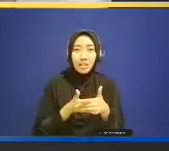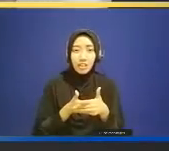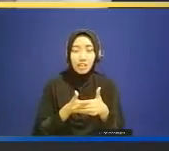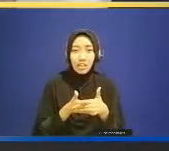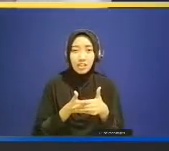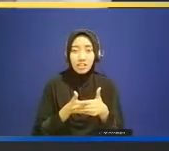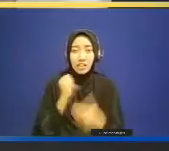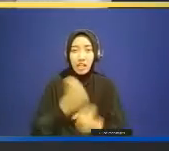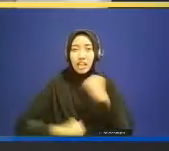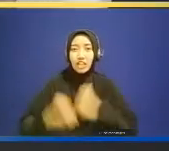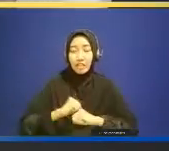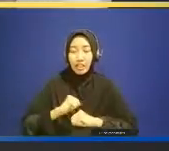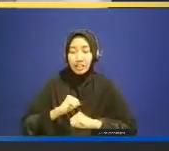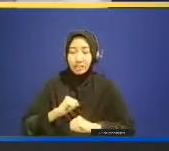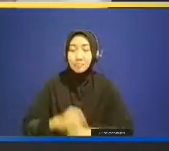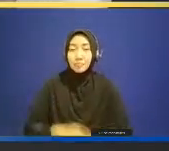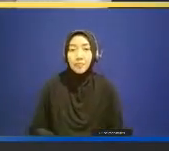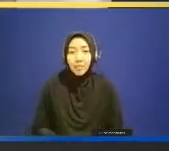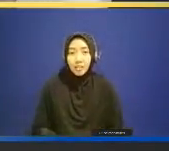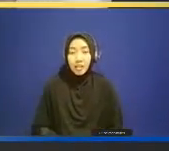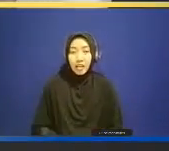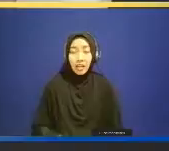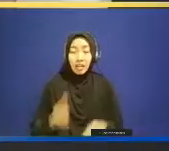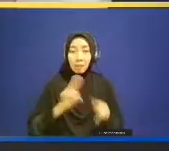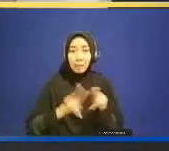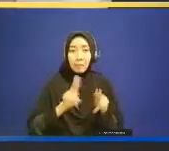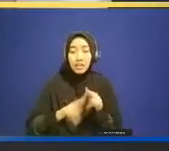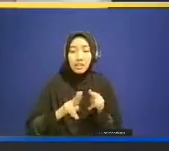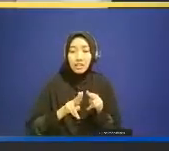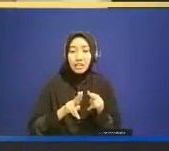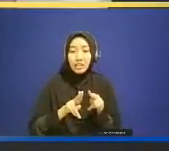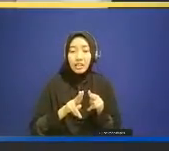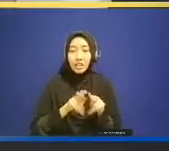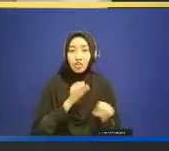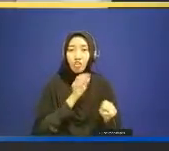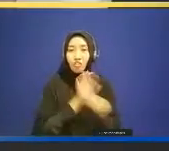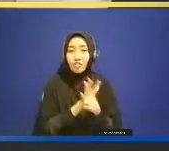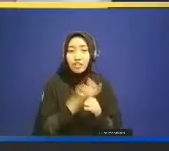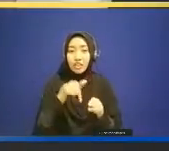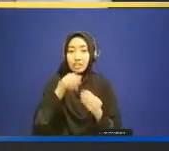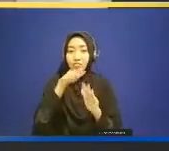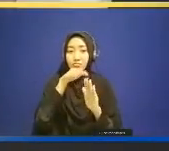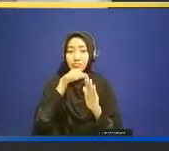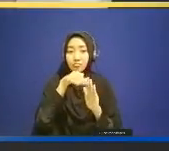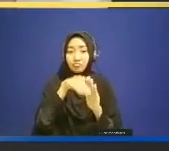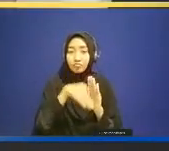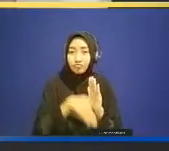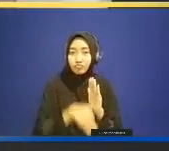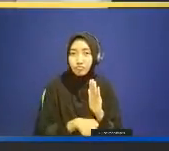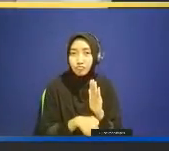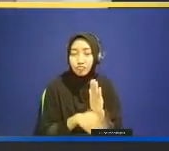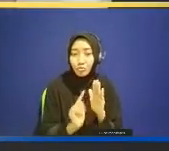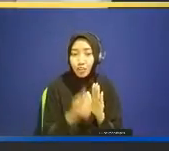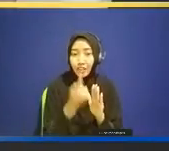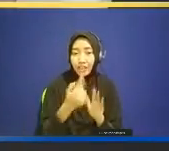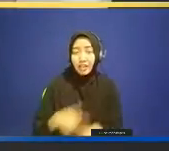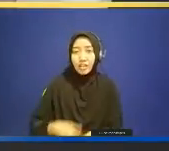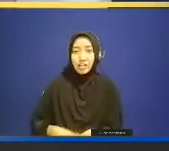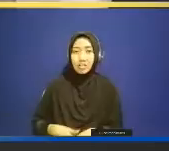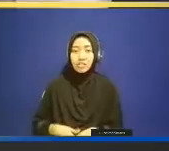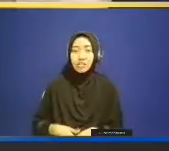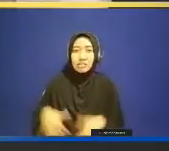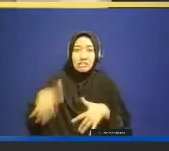aktivitas seperti itu dengan adanya perbaikan angka covert ya yang seorang pemuda Belanda ya walaupun kita enggak pernah lengah ya